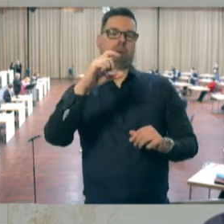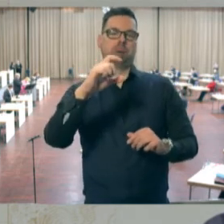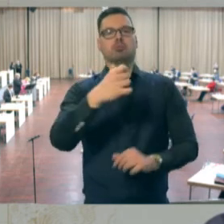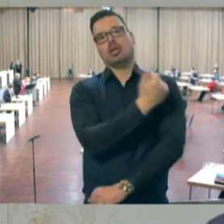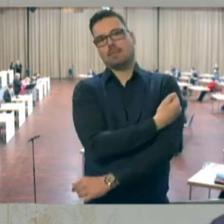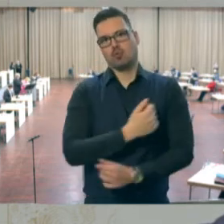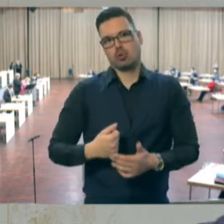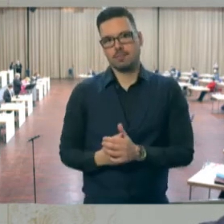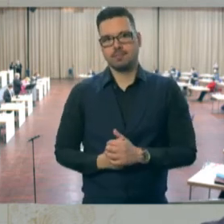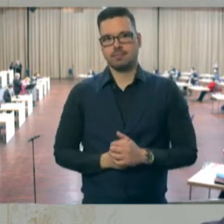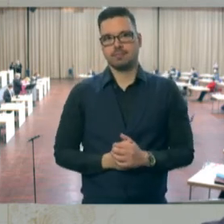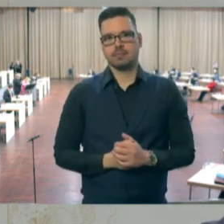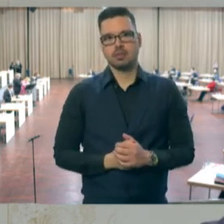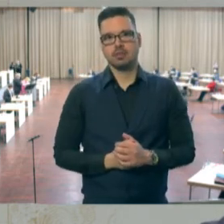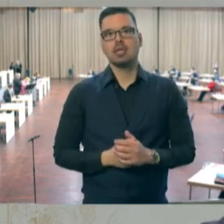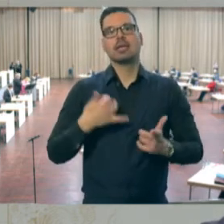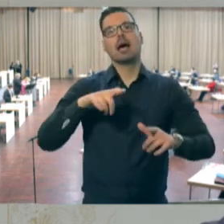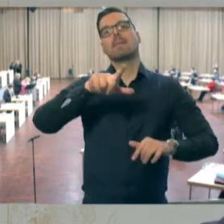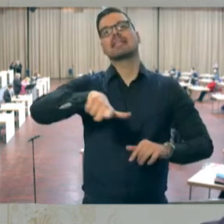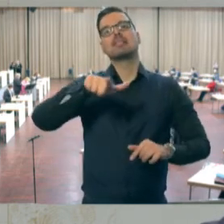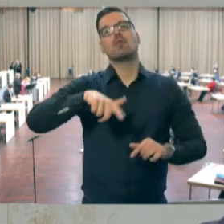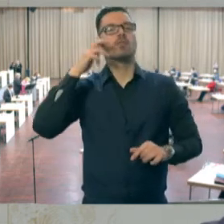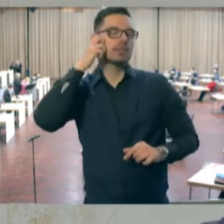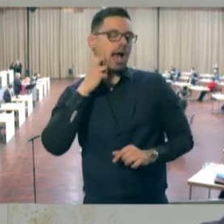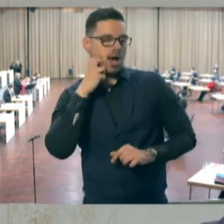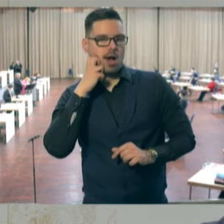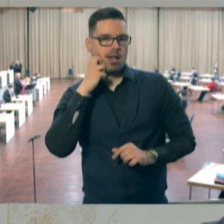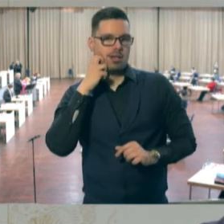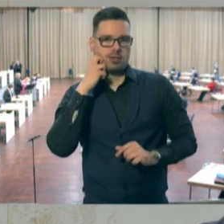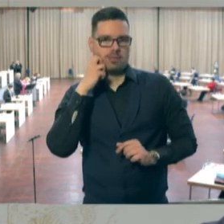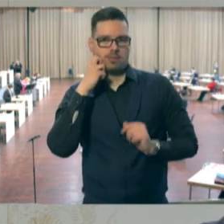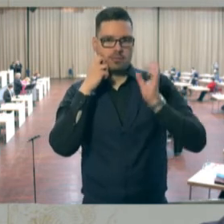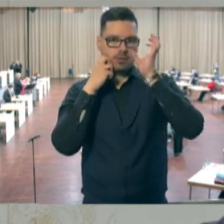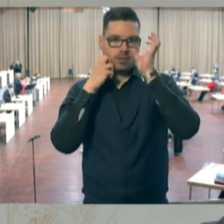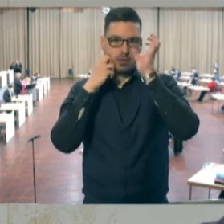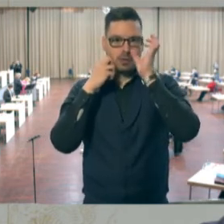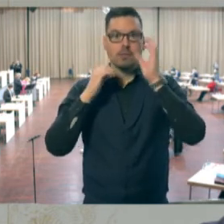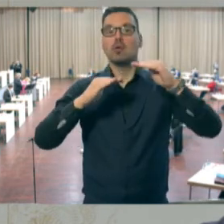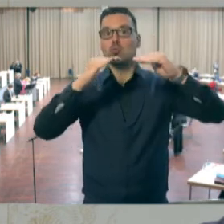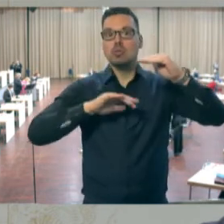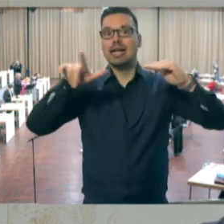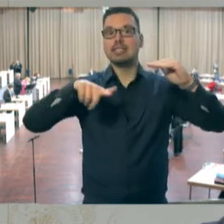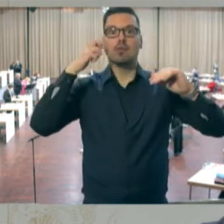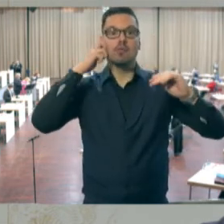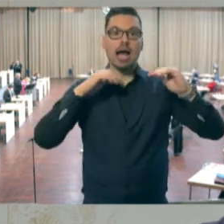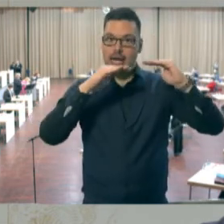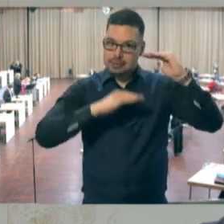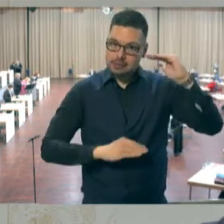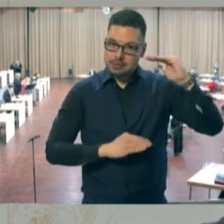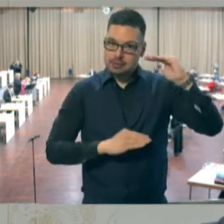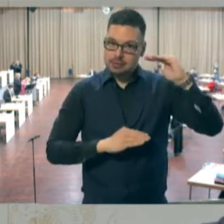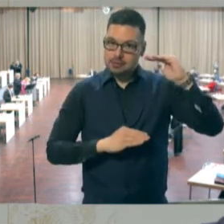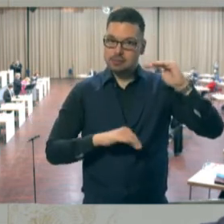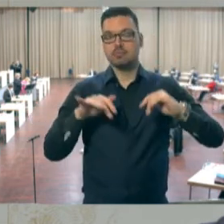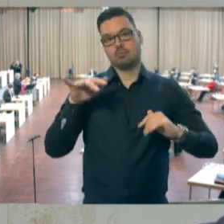nicht. Wir reden jetzt zunächst mal über die Altersgruppe ab 12. Die werden natürlich noch viel weniger brauchen. Und gestern noch hat mich meine